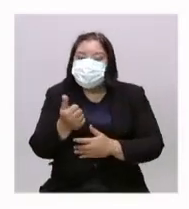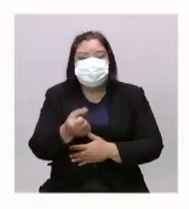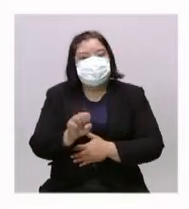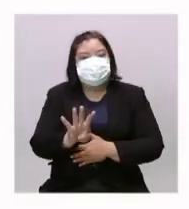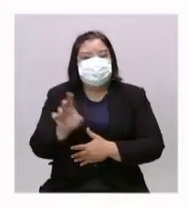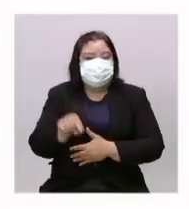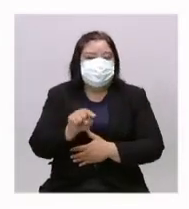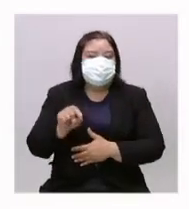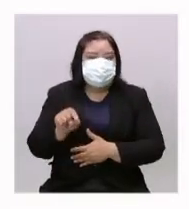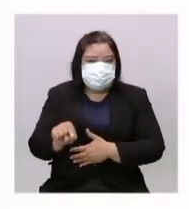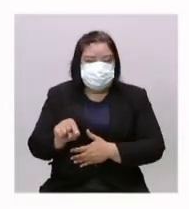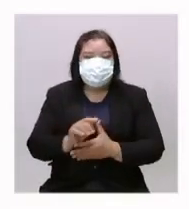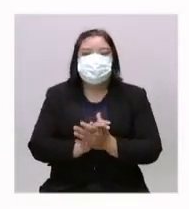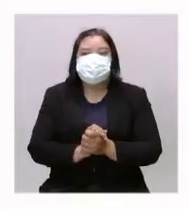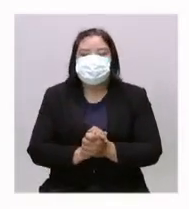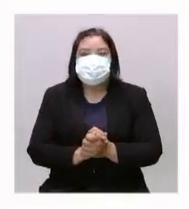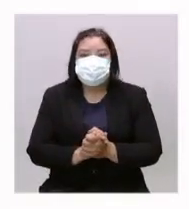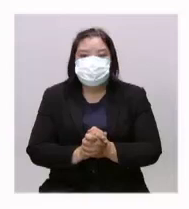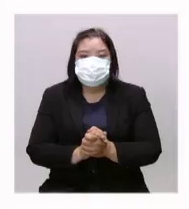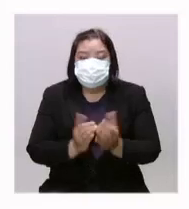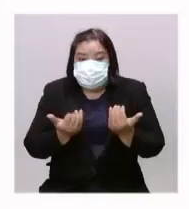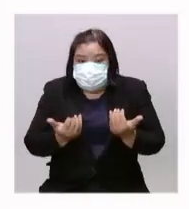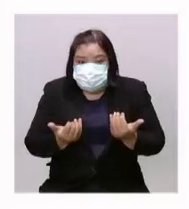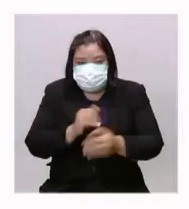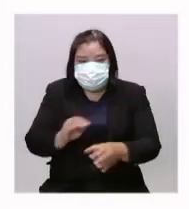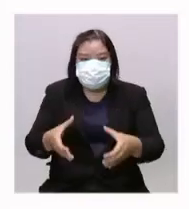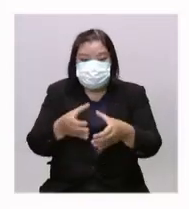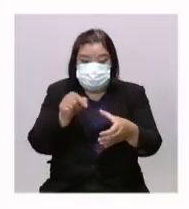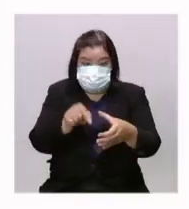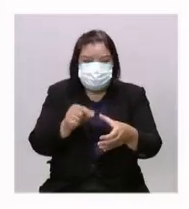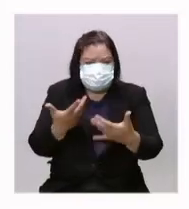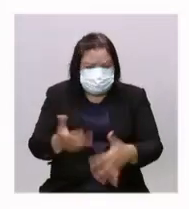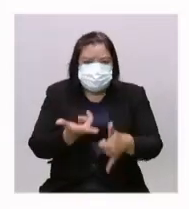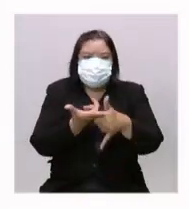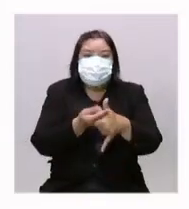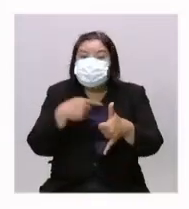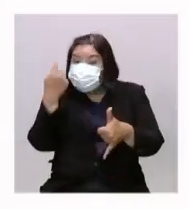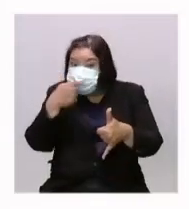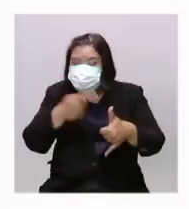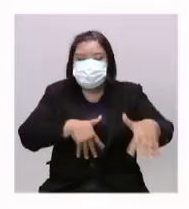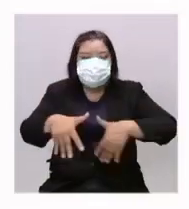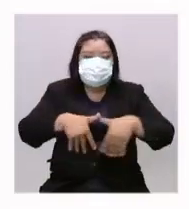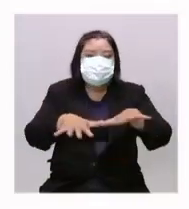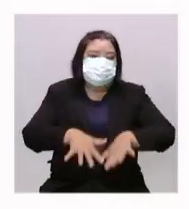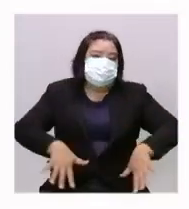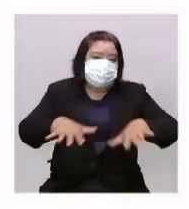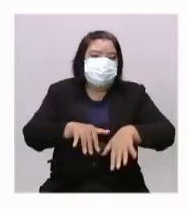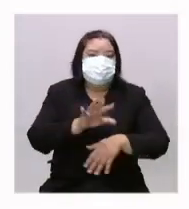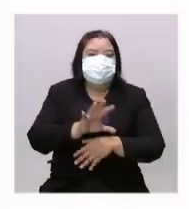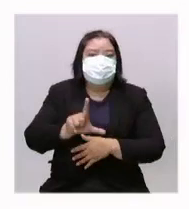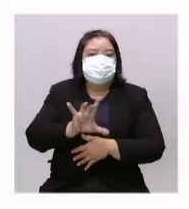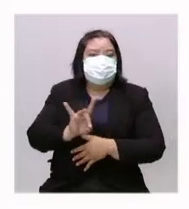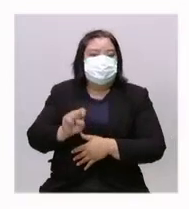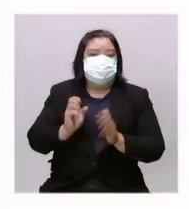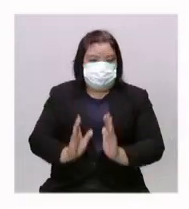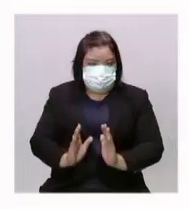14% ค่ะโดยกลุ่มเป้าหมายที่ได้รับการฉีดวัคซีนแล้วนะคะเป็นกลุ่มประชาชนทั่วไป 5,800,000 คน